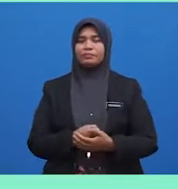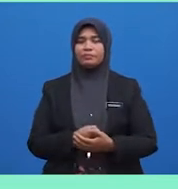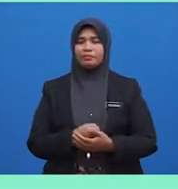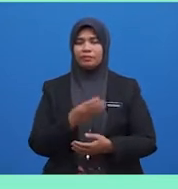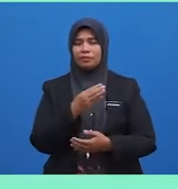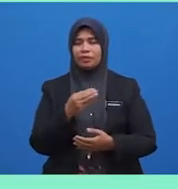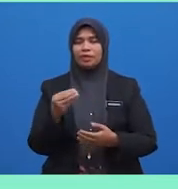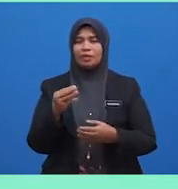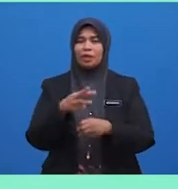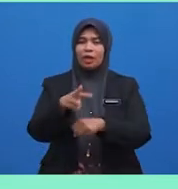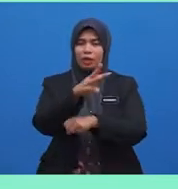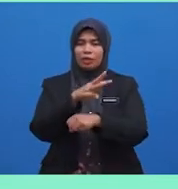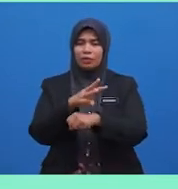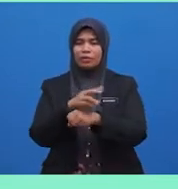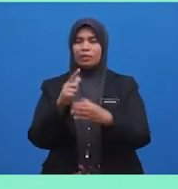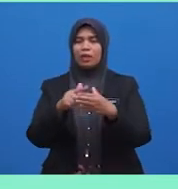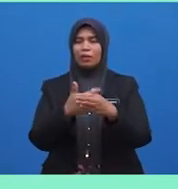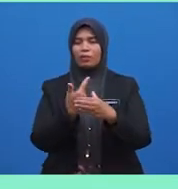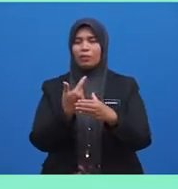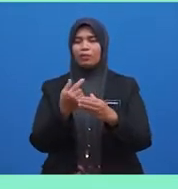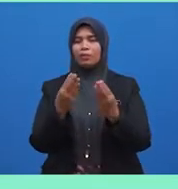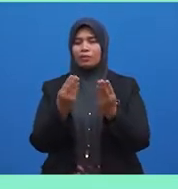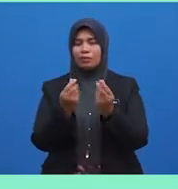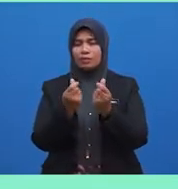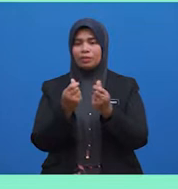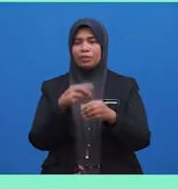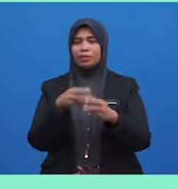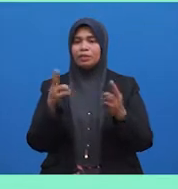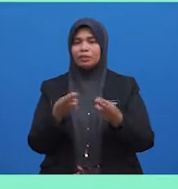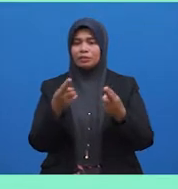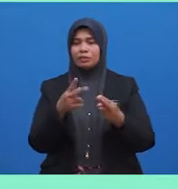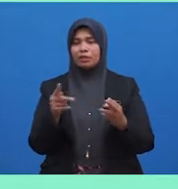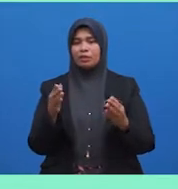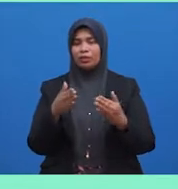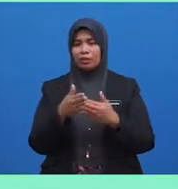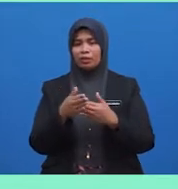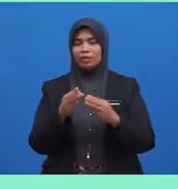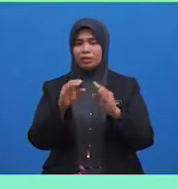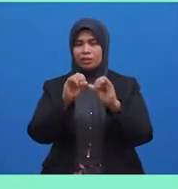pula menunjukkan kawasan lombong biji timah diusahakan syarikat-syarikat Eropah ini.